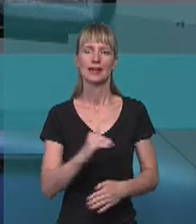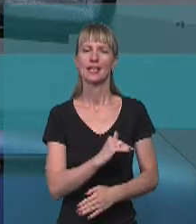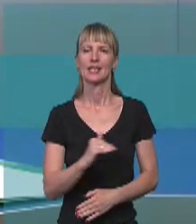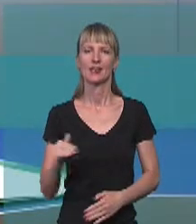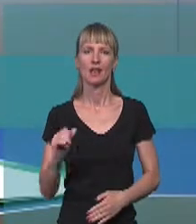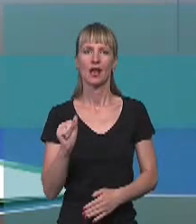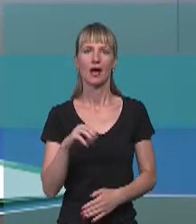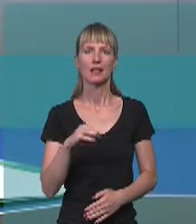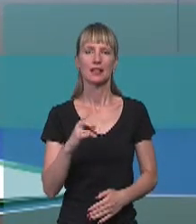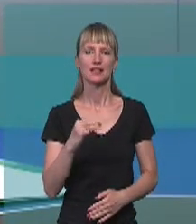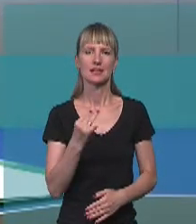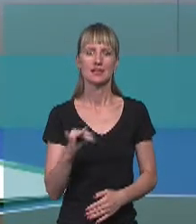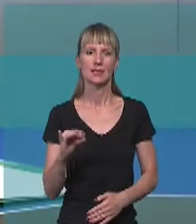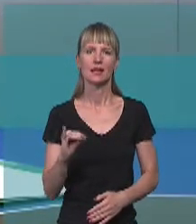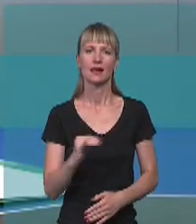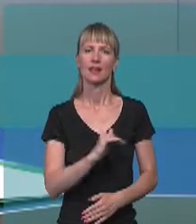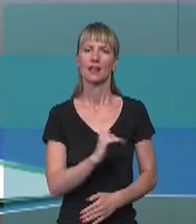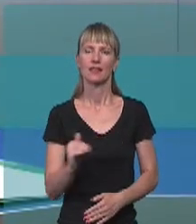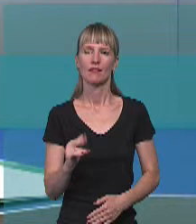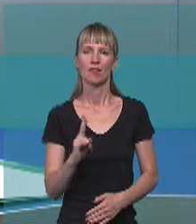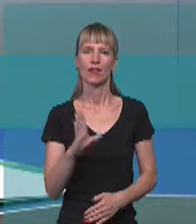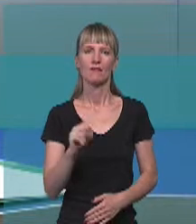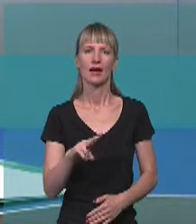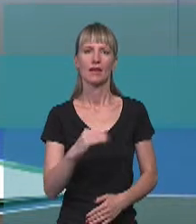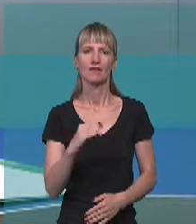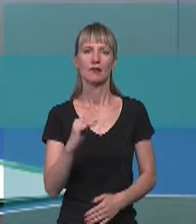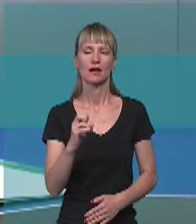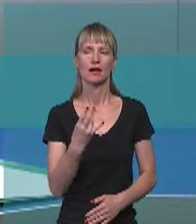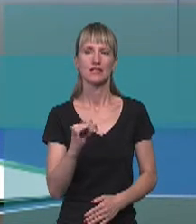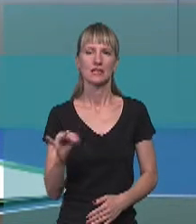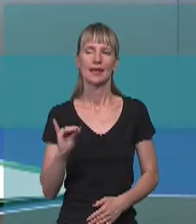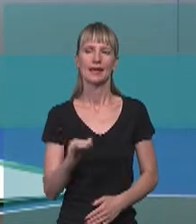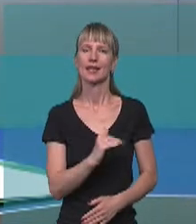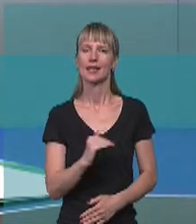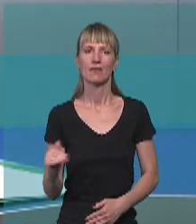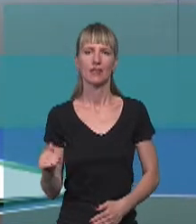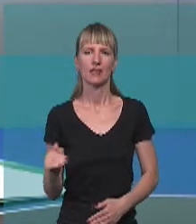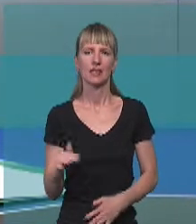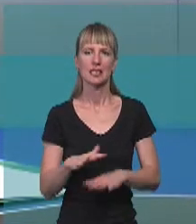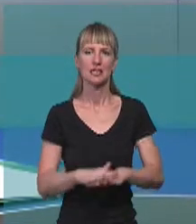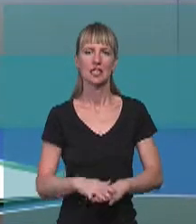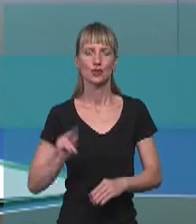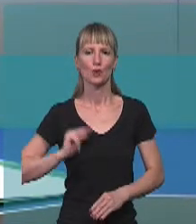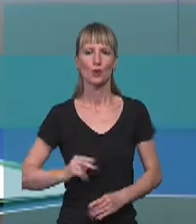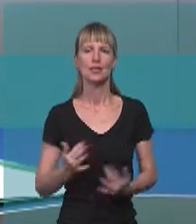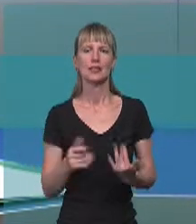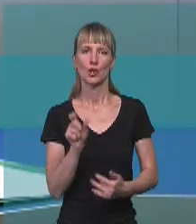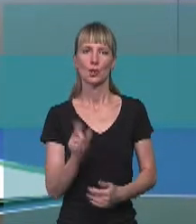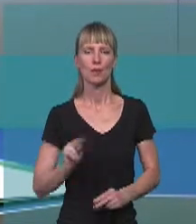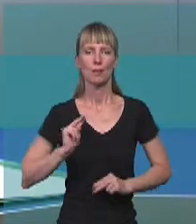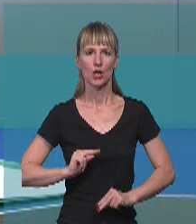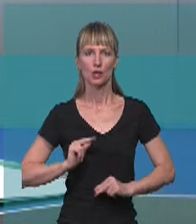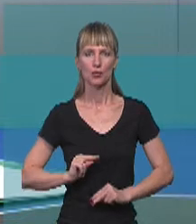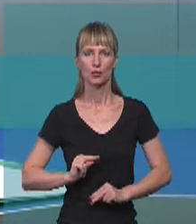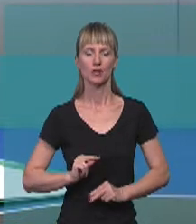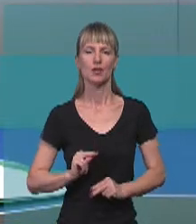рівень атестації, і буде залежати рівень, да, кваліфікації, і рівень, і стаж роботи, скільки людина працює.